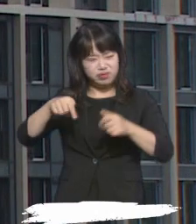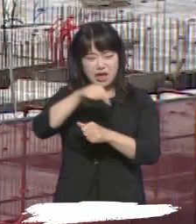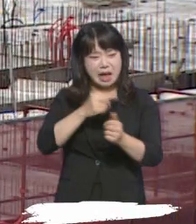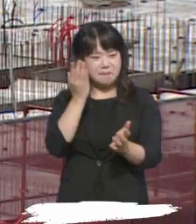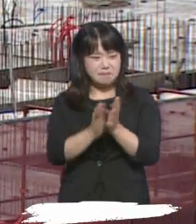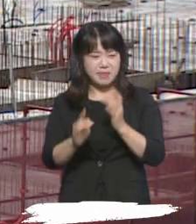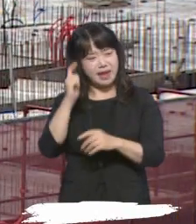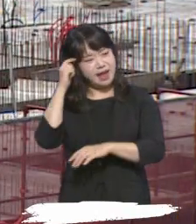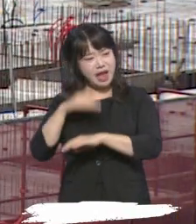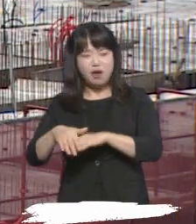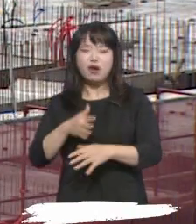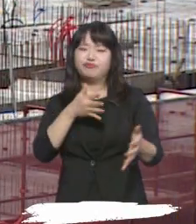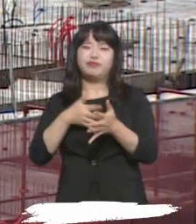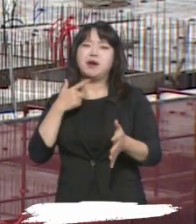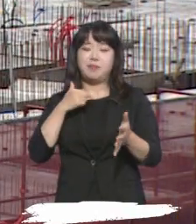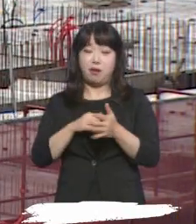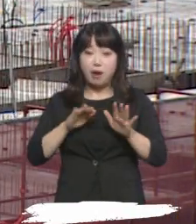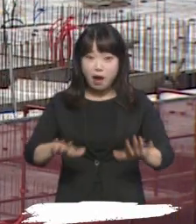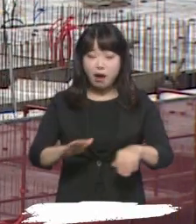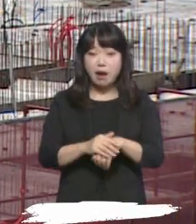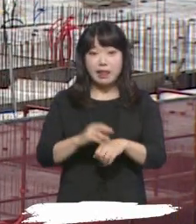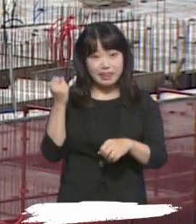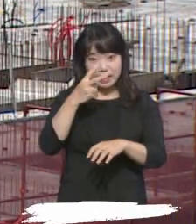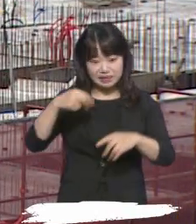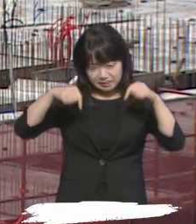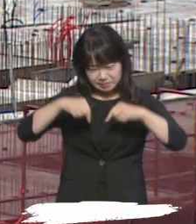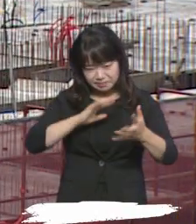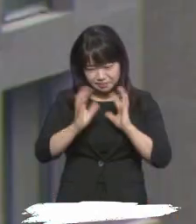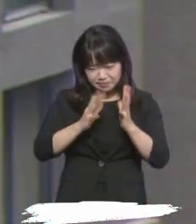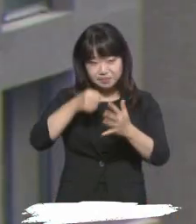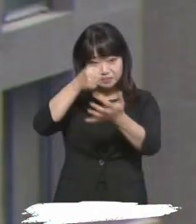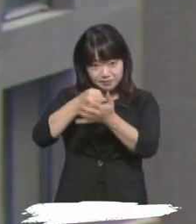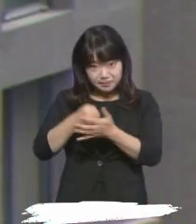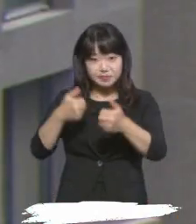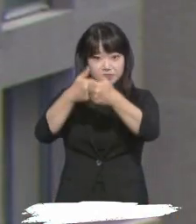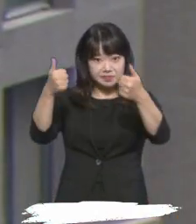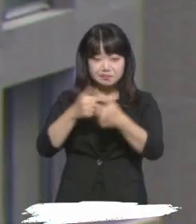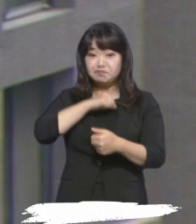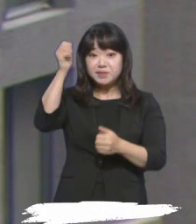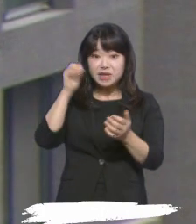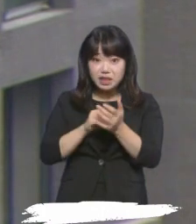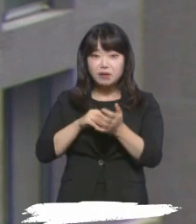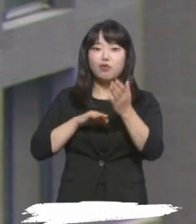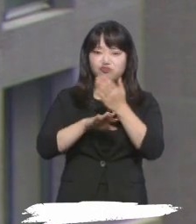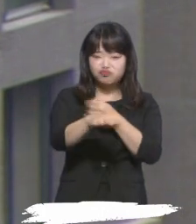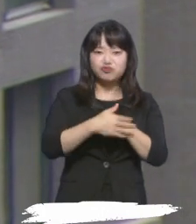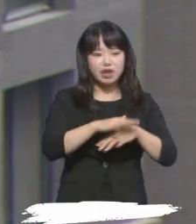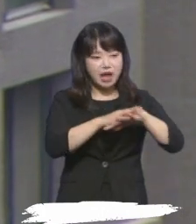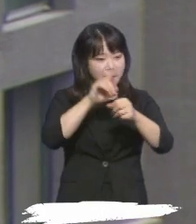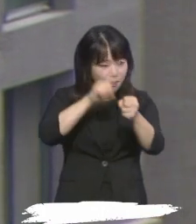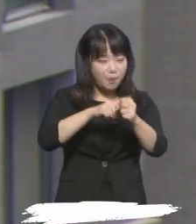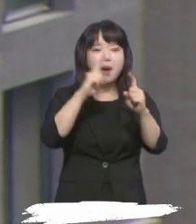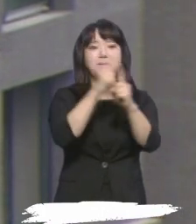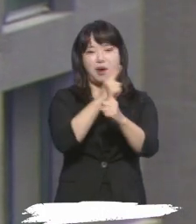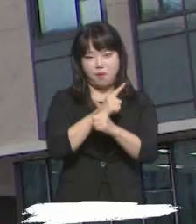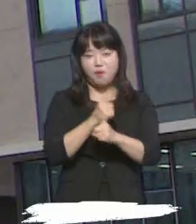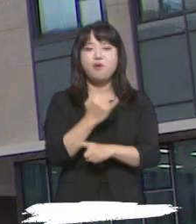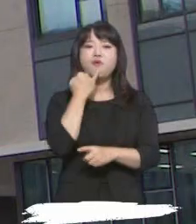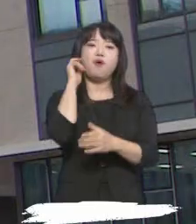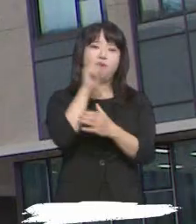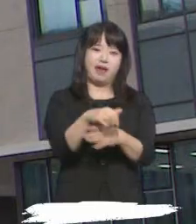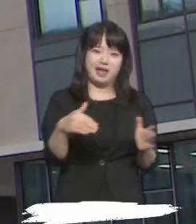보류됐으나 이번 달 마곡 지구단위 계획 결정안이 심의를 통과하며 용도 변경의 방향이 열린